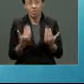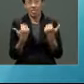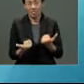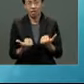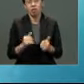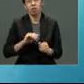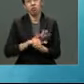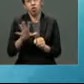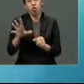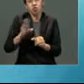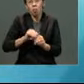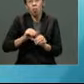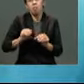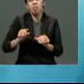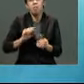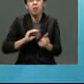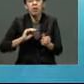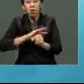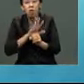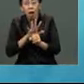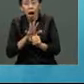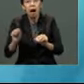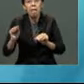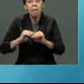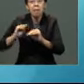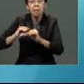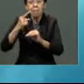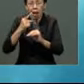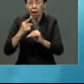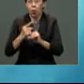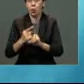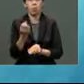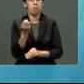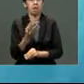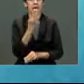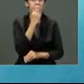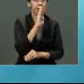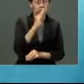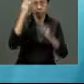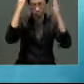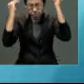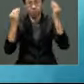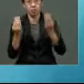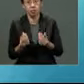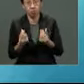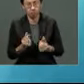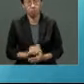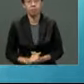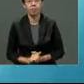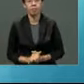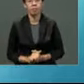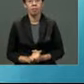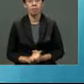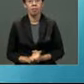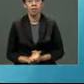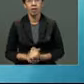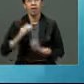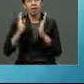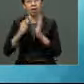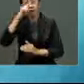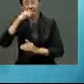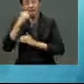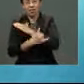ใหม่สูงที่สุดนะครับมาดูสถานการณ์การจัดการการนำคนไทยกลับมาจากต่างประเท